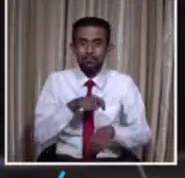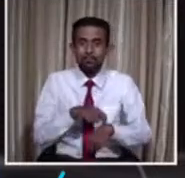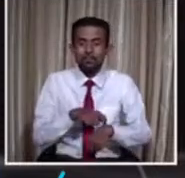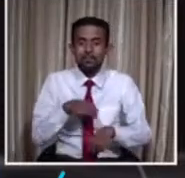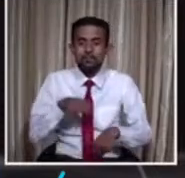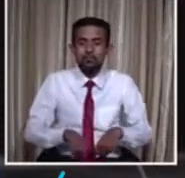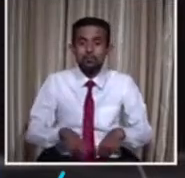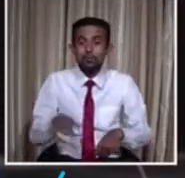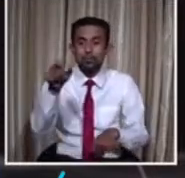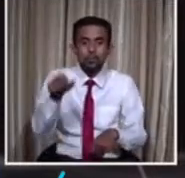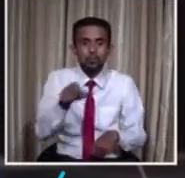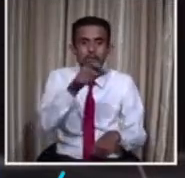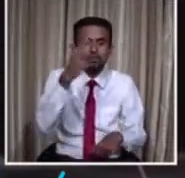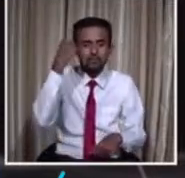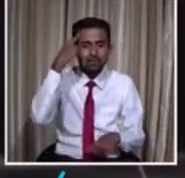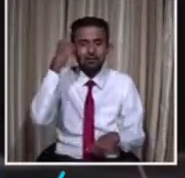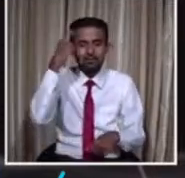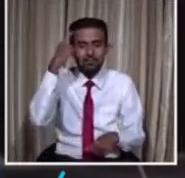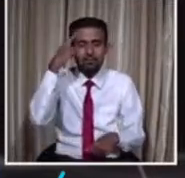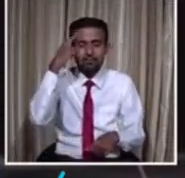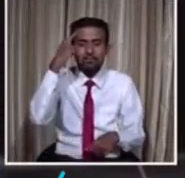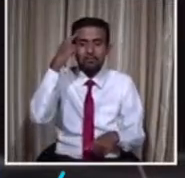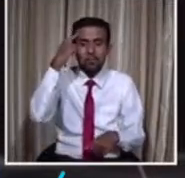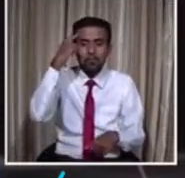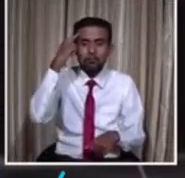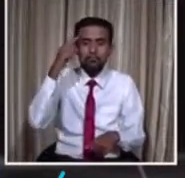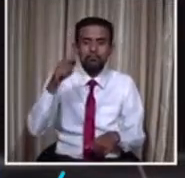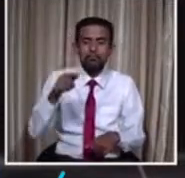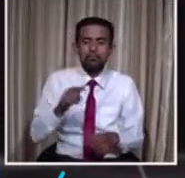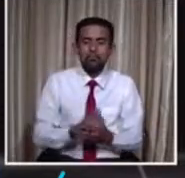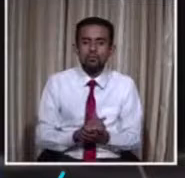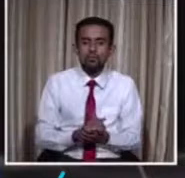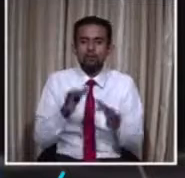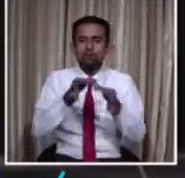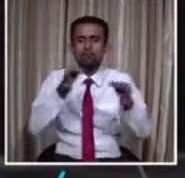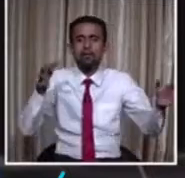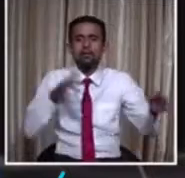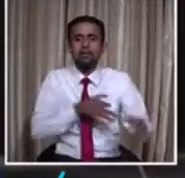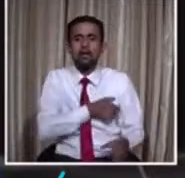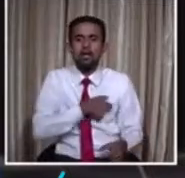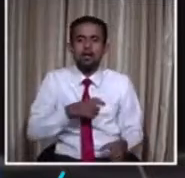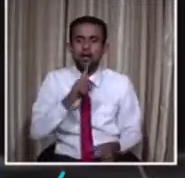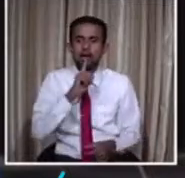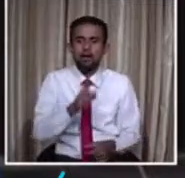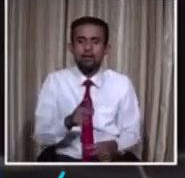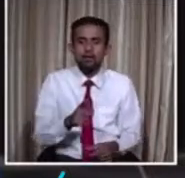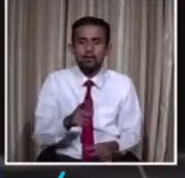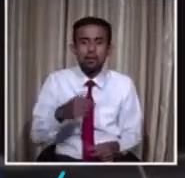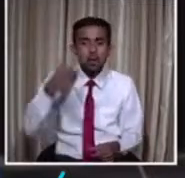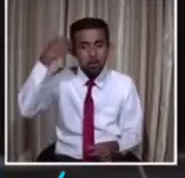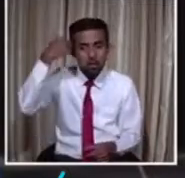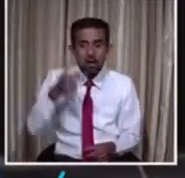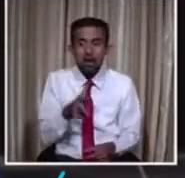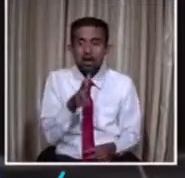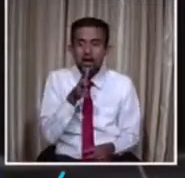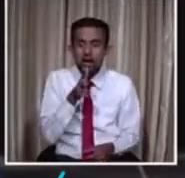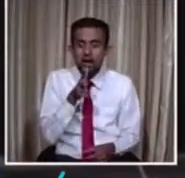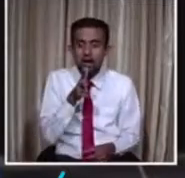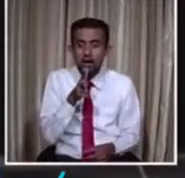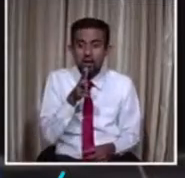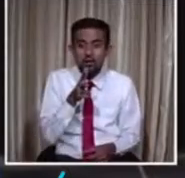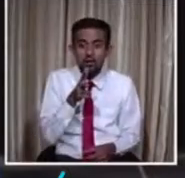ikhikena hitana me arah kau tu, wedi naik aku buat apa ke? mana kaputa ke mini